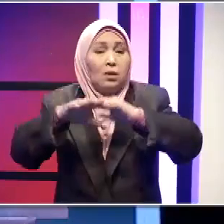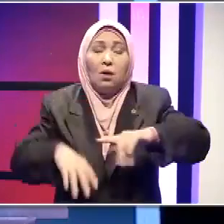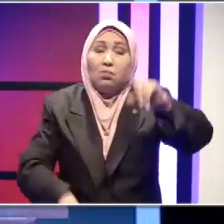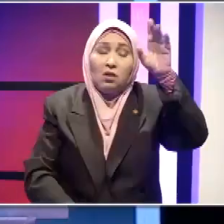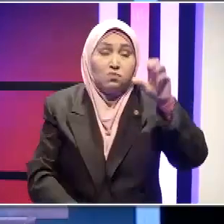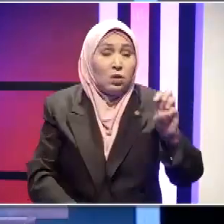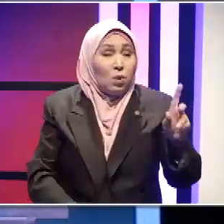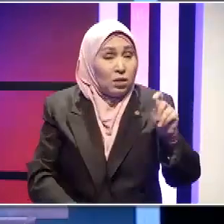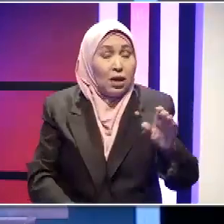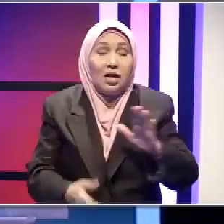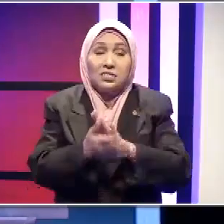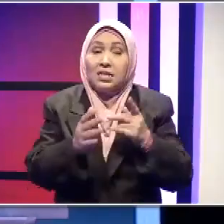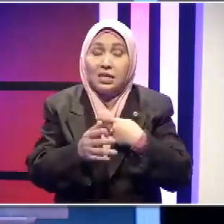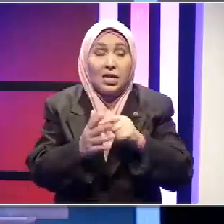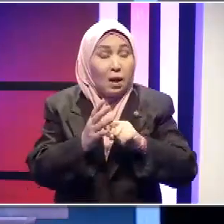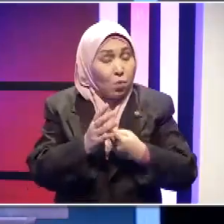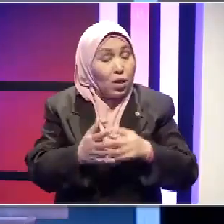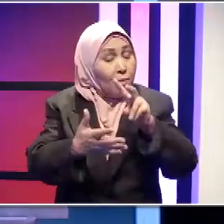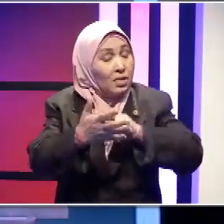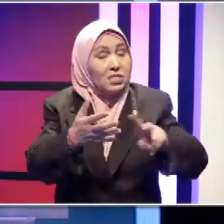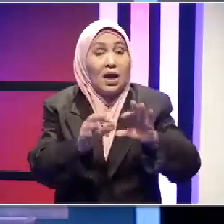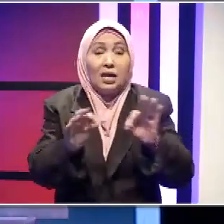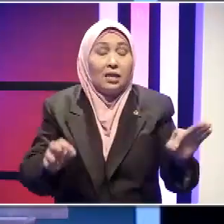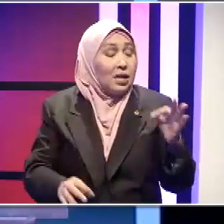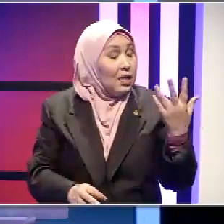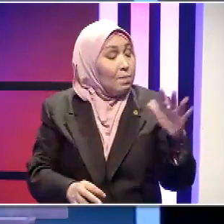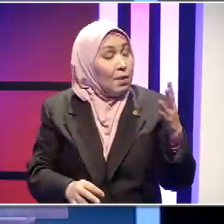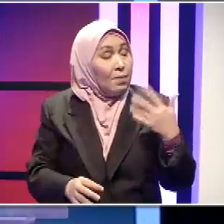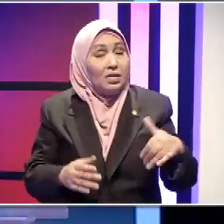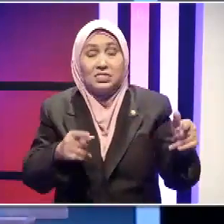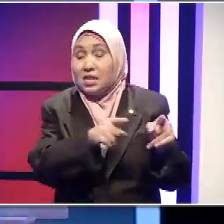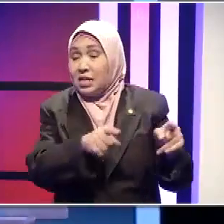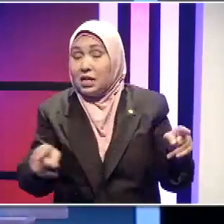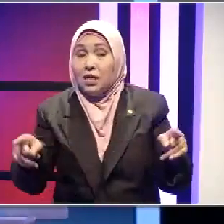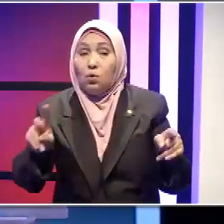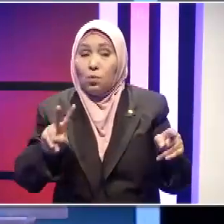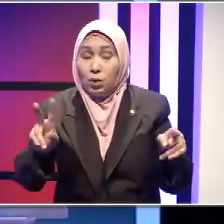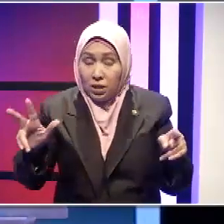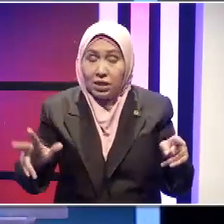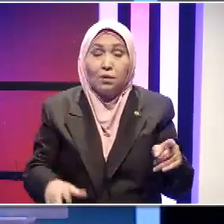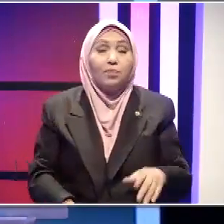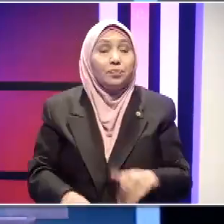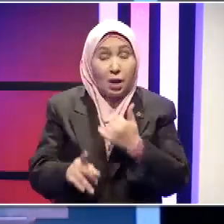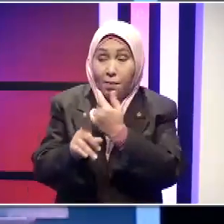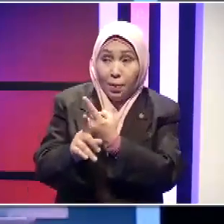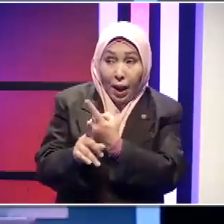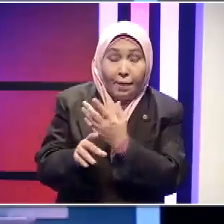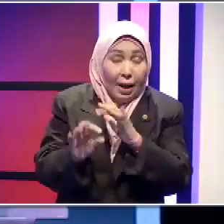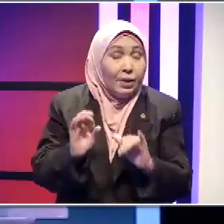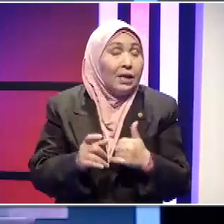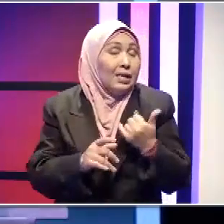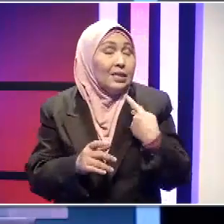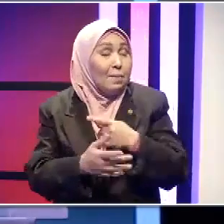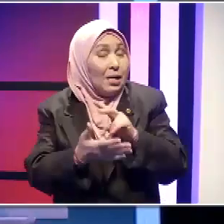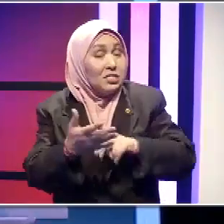malah wa taala Jadi kita mulai bacaan kita ayat yang ke-15 sehingga 23 satu ketika setelah kita baca dulu tonton